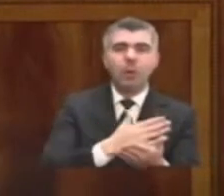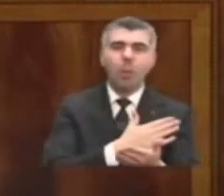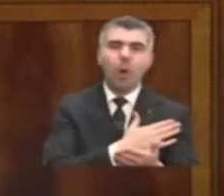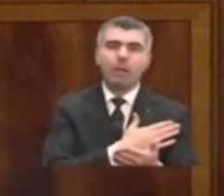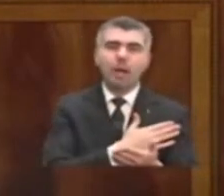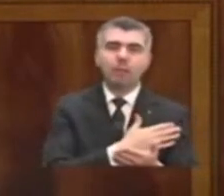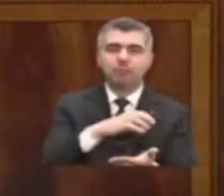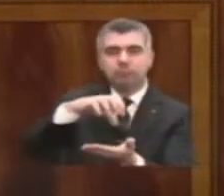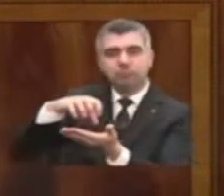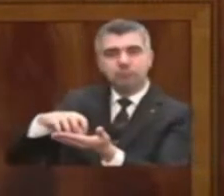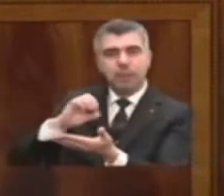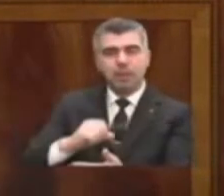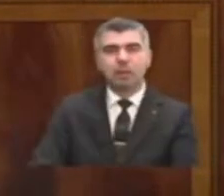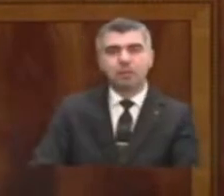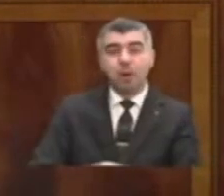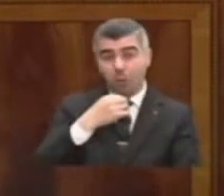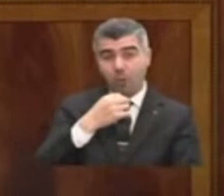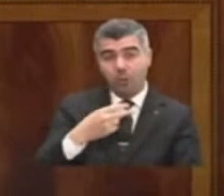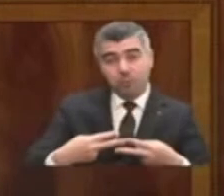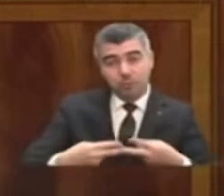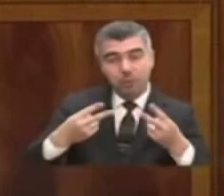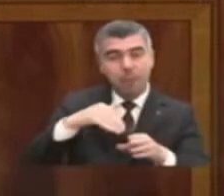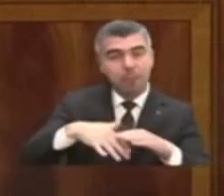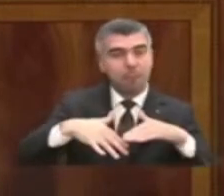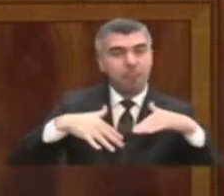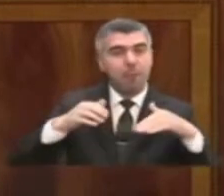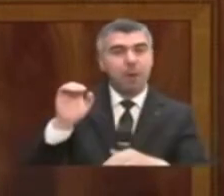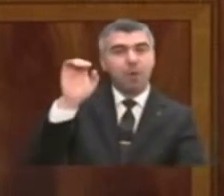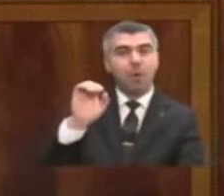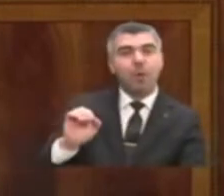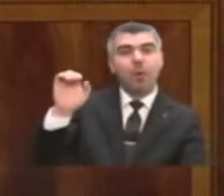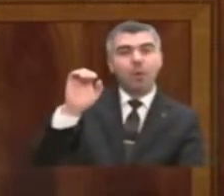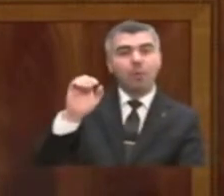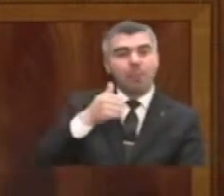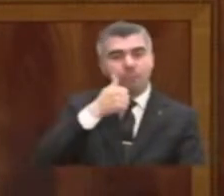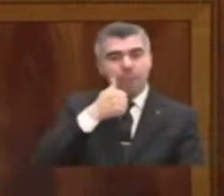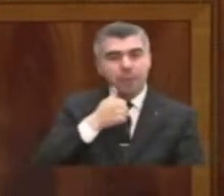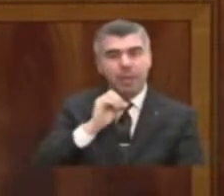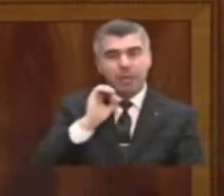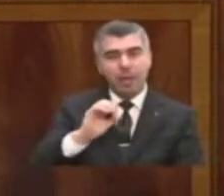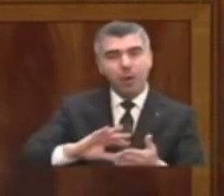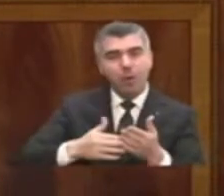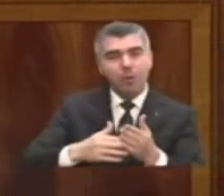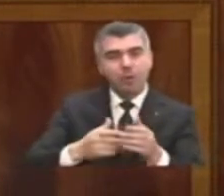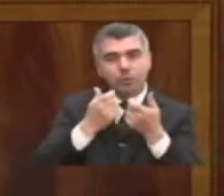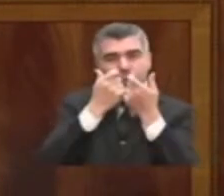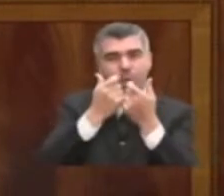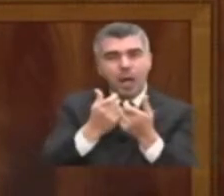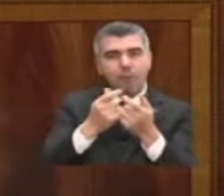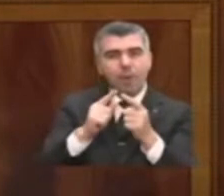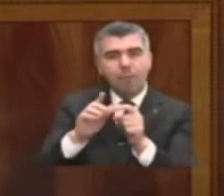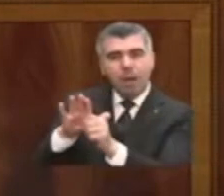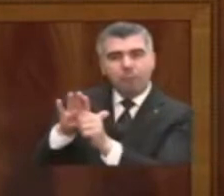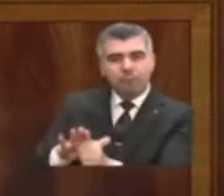ومؤسساته ننبه البرلمان الاوروبي الى ان منطقه الابتزازي والتعالي والنظره الدولي